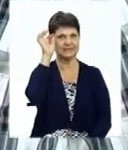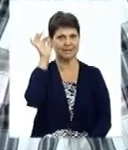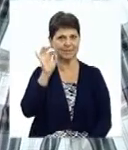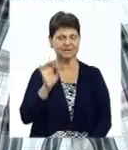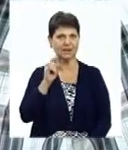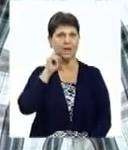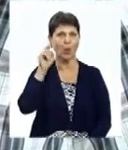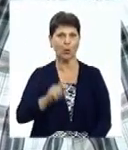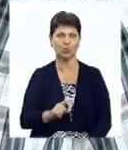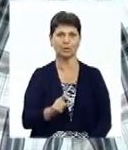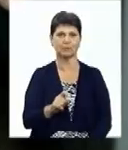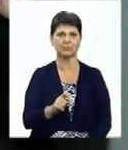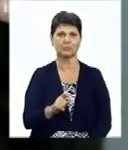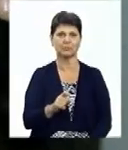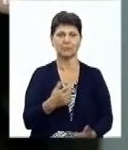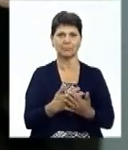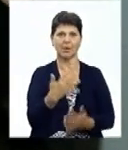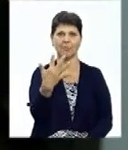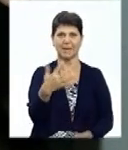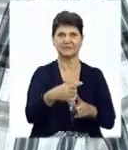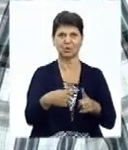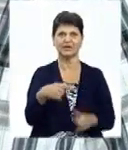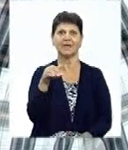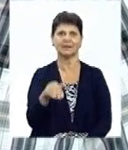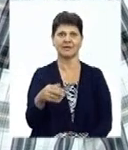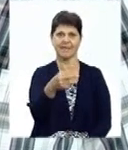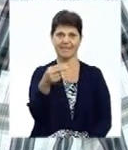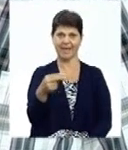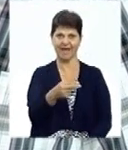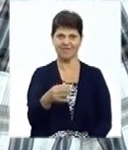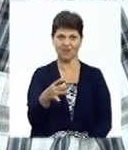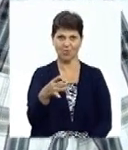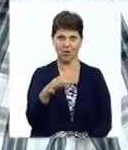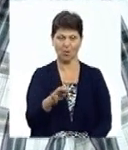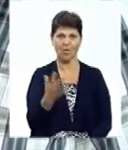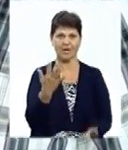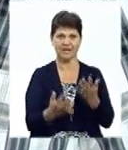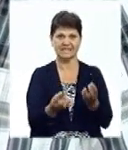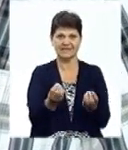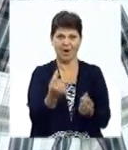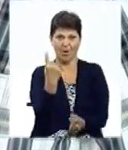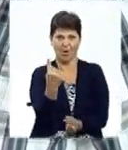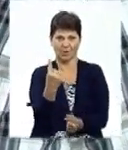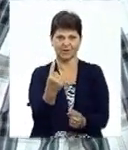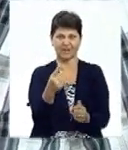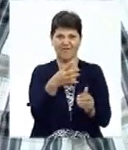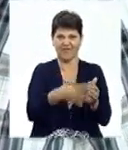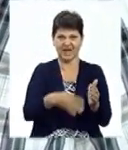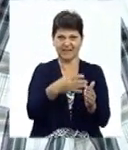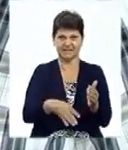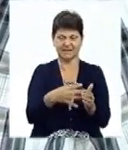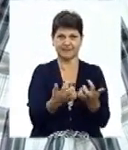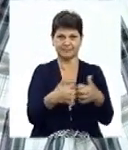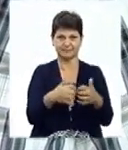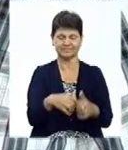це обійшлося десь понад 5,5 тисяч євро. Якщо ми зараз візьмемо ринкову вартість цього обладнання, то один фрезерний верстат може